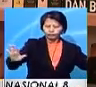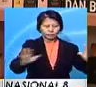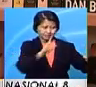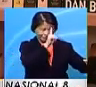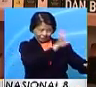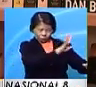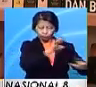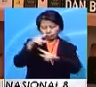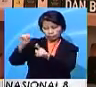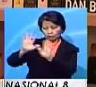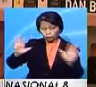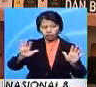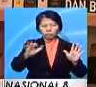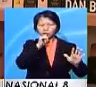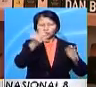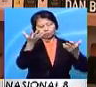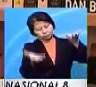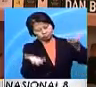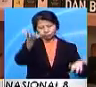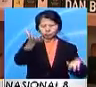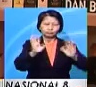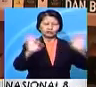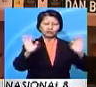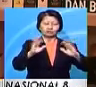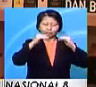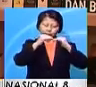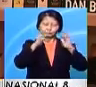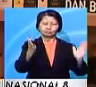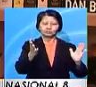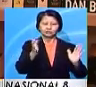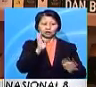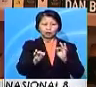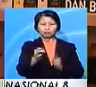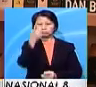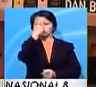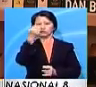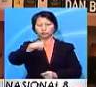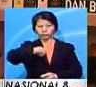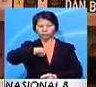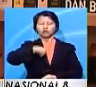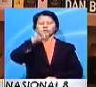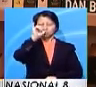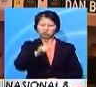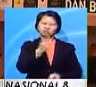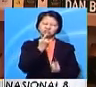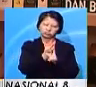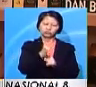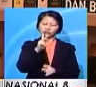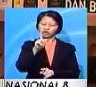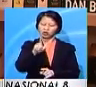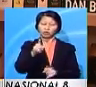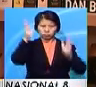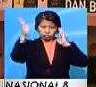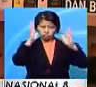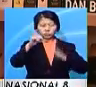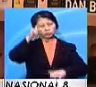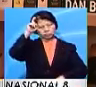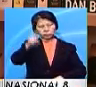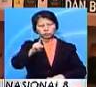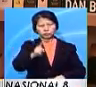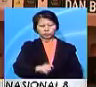berkecuali, tidak berat sebelah. Jadi kalau soalan itu diajukan kepada saya, memang sepatutnya Kuala Lumpur mengambil